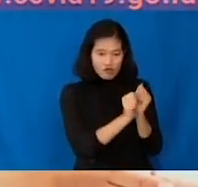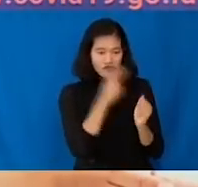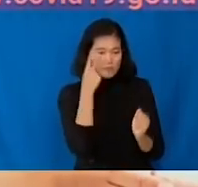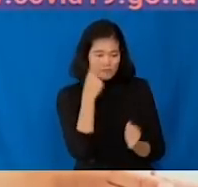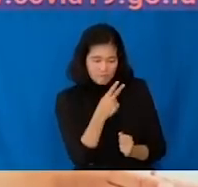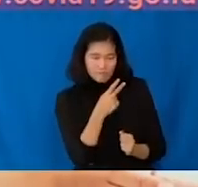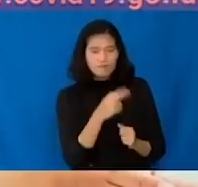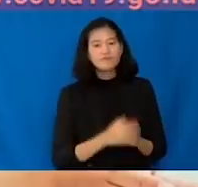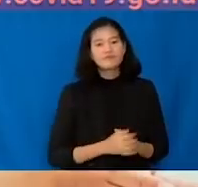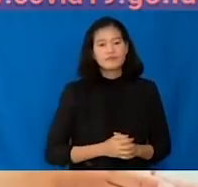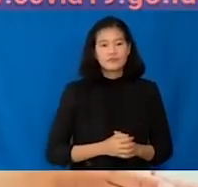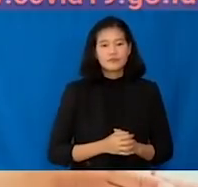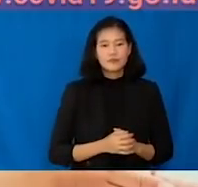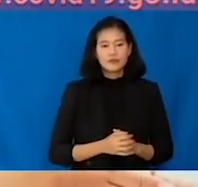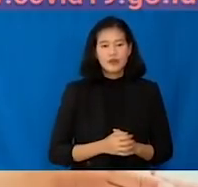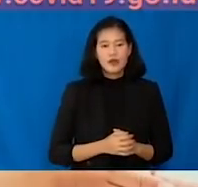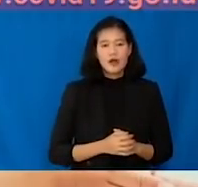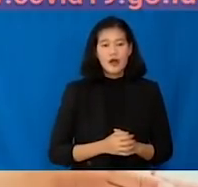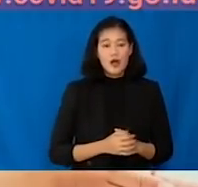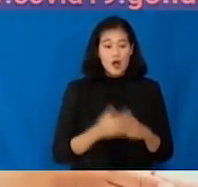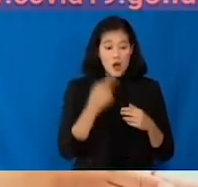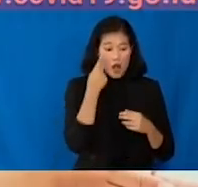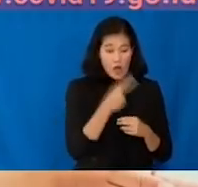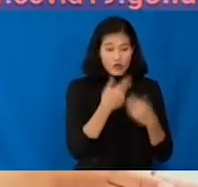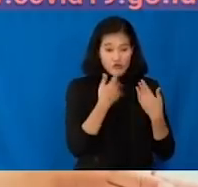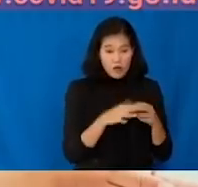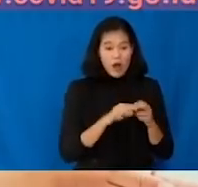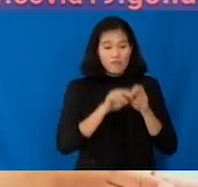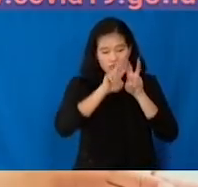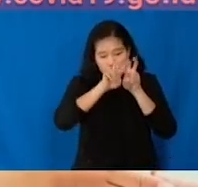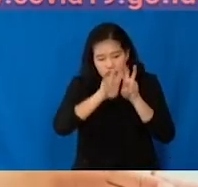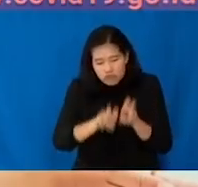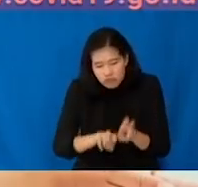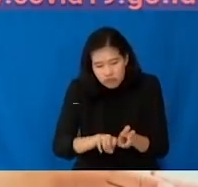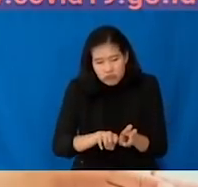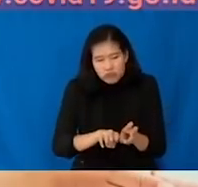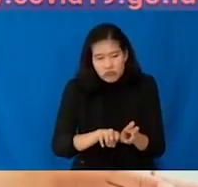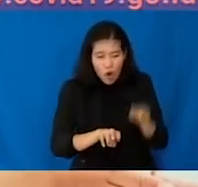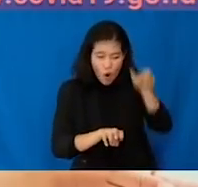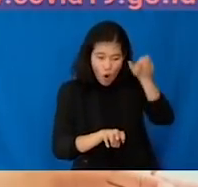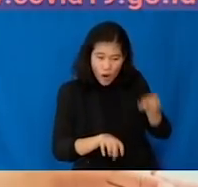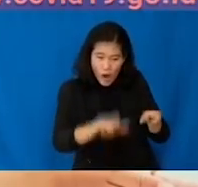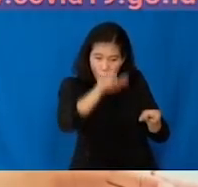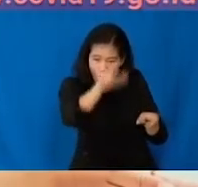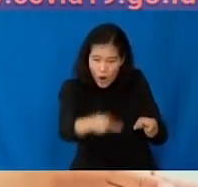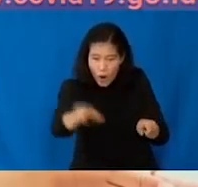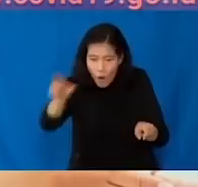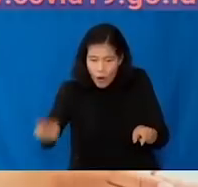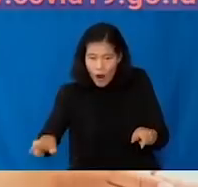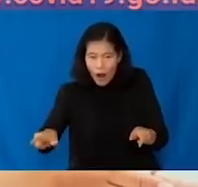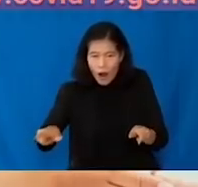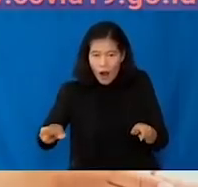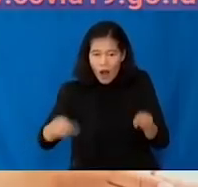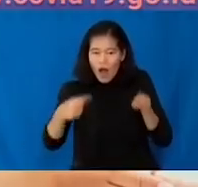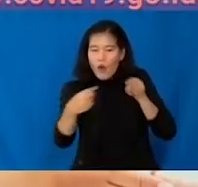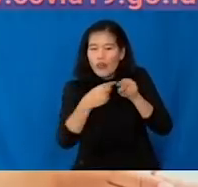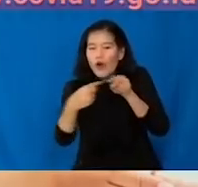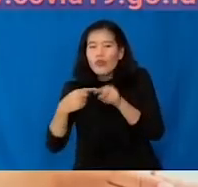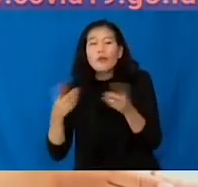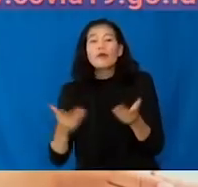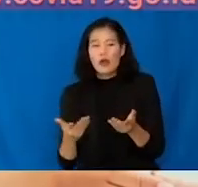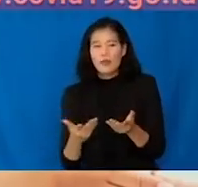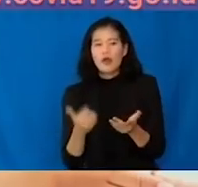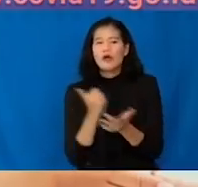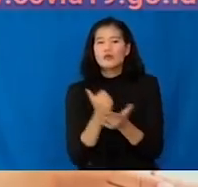kemudian menelusuri kontak dekat yang ada ini sudah melibatkan lebih dari